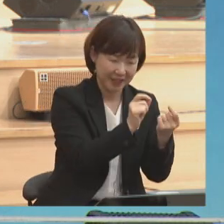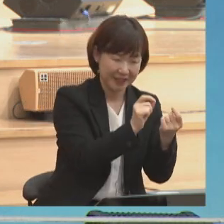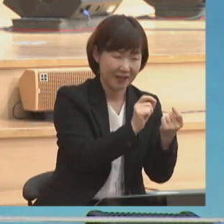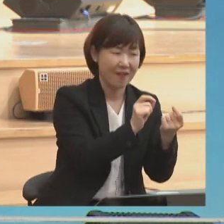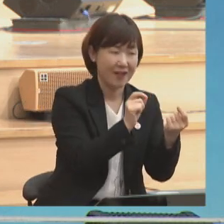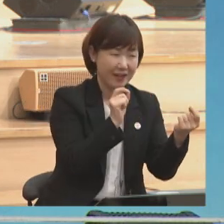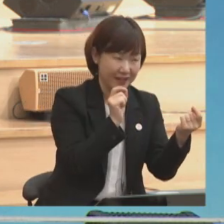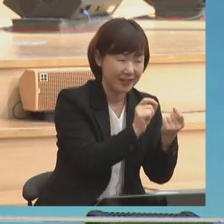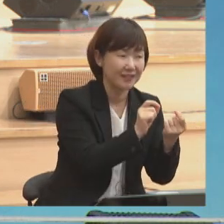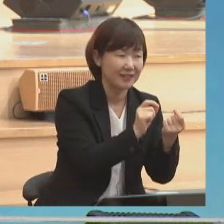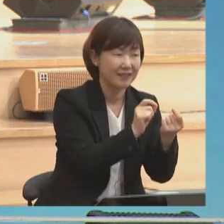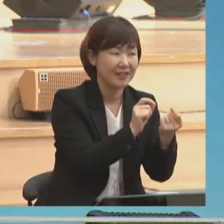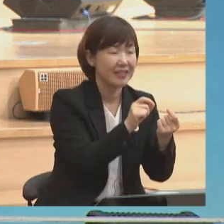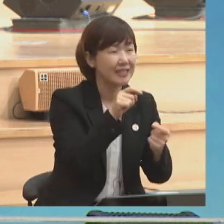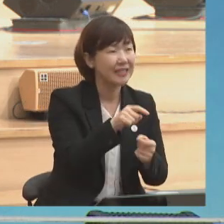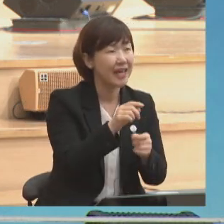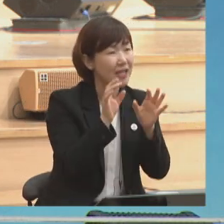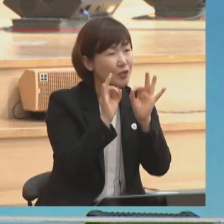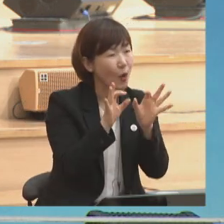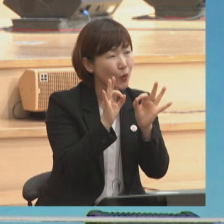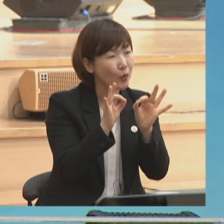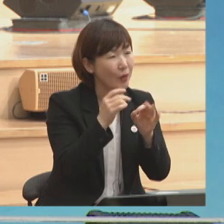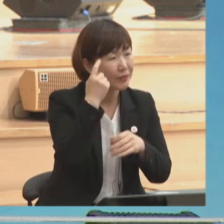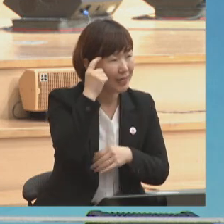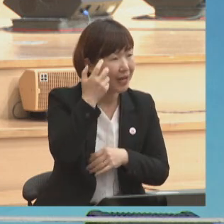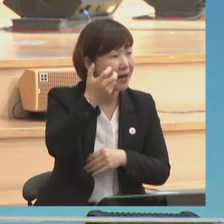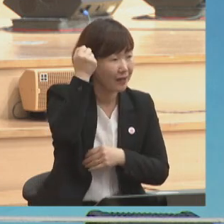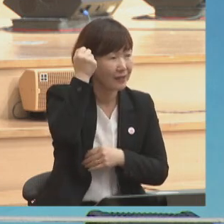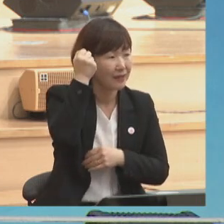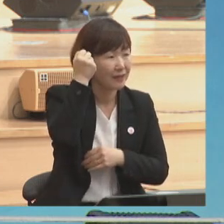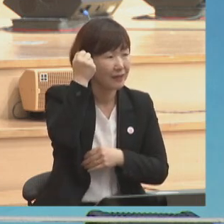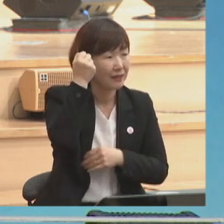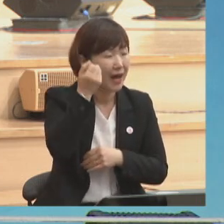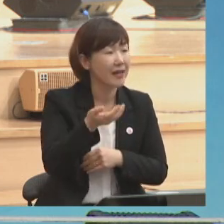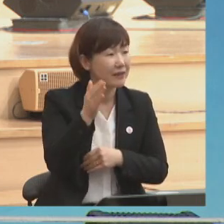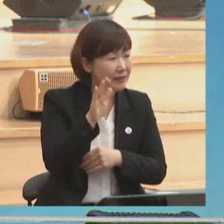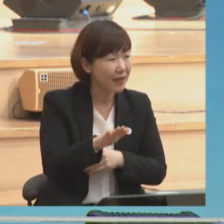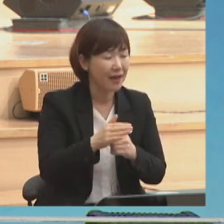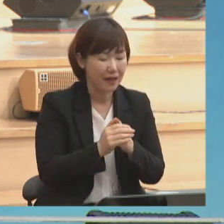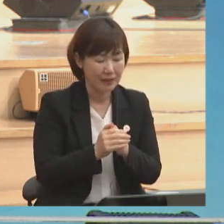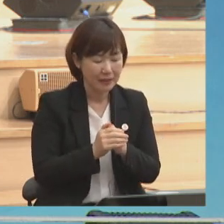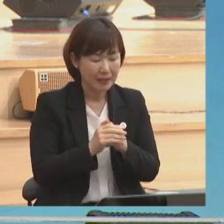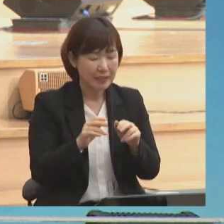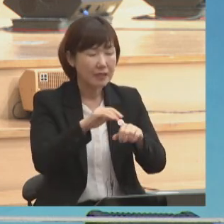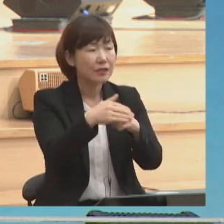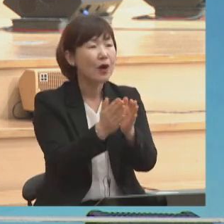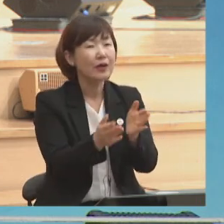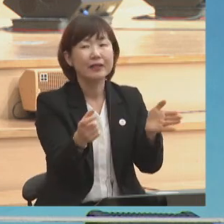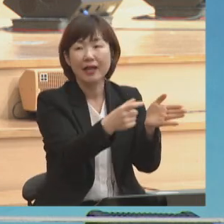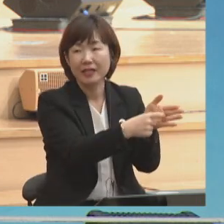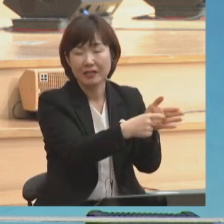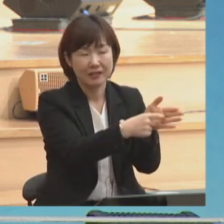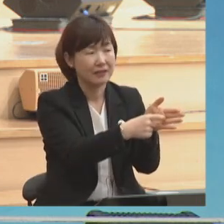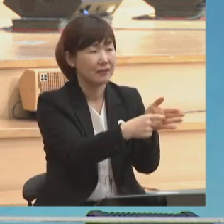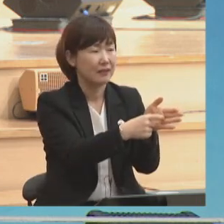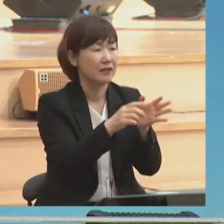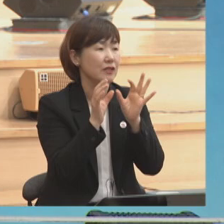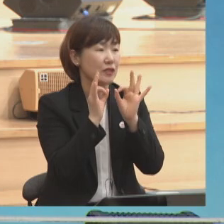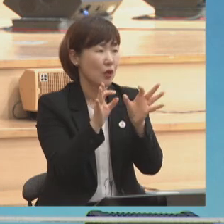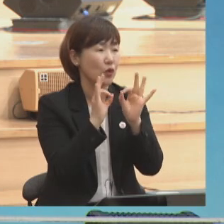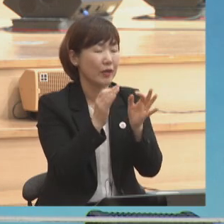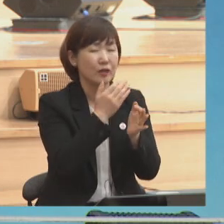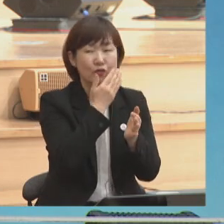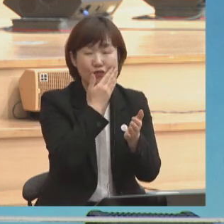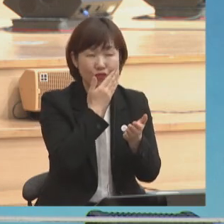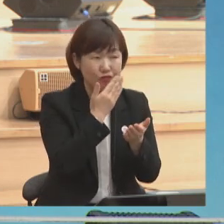정도로만 생각하는 경향이 있습니다. 그러나 여러분, 성경이 말하는 전도의 핵심은, 제가 뭐